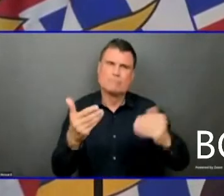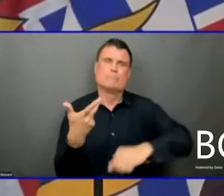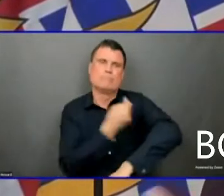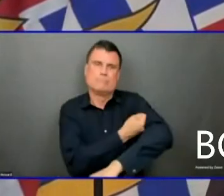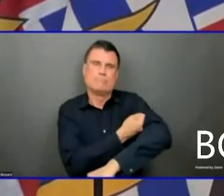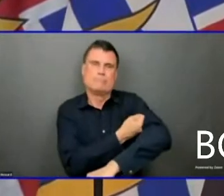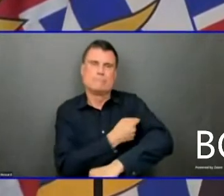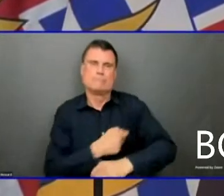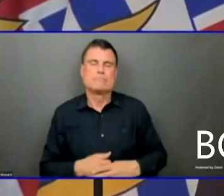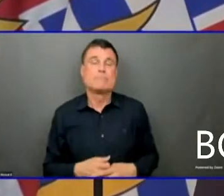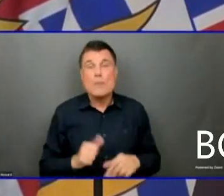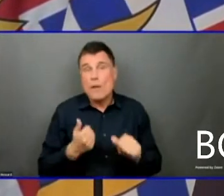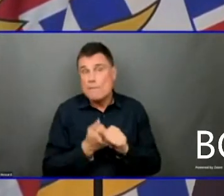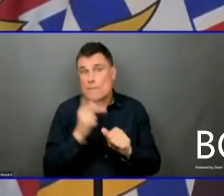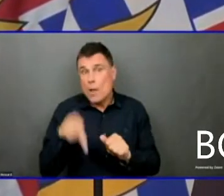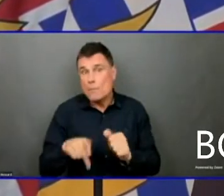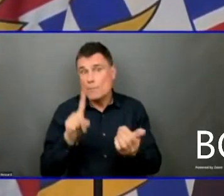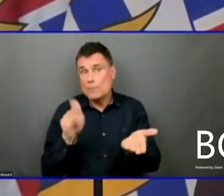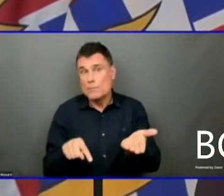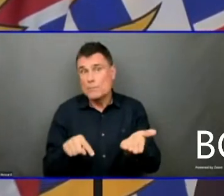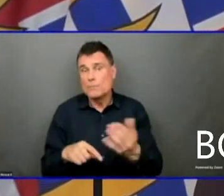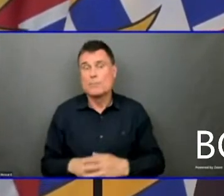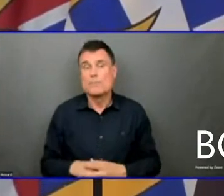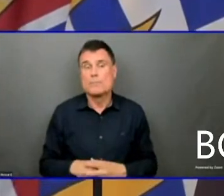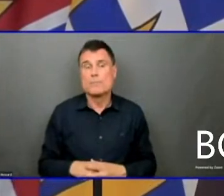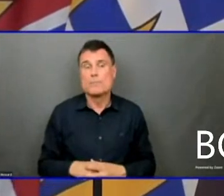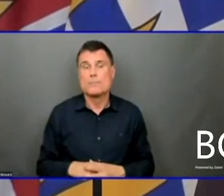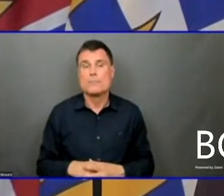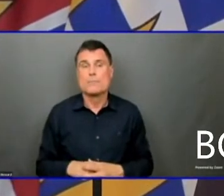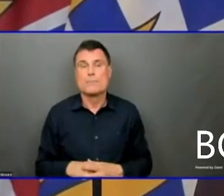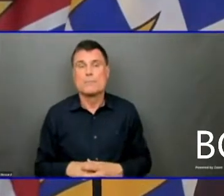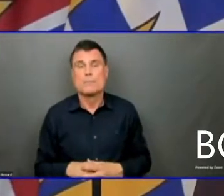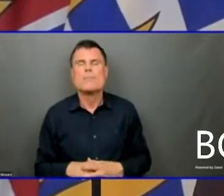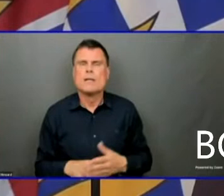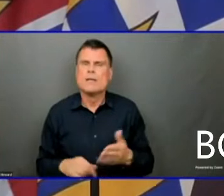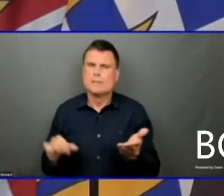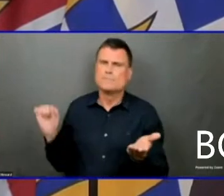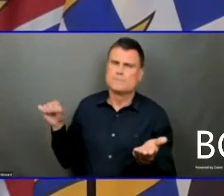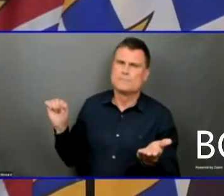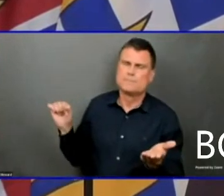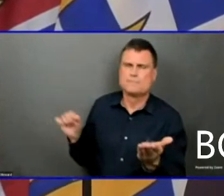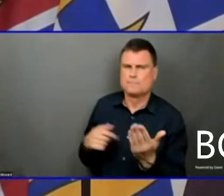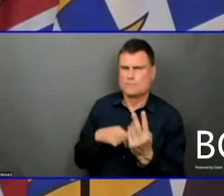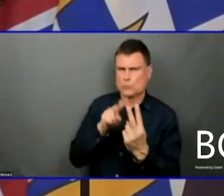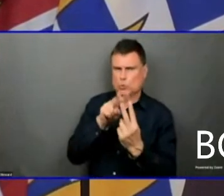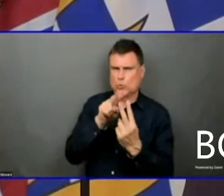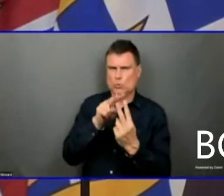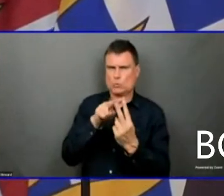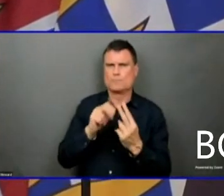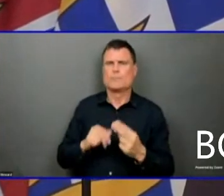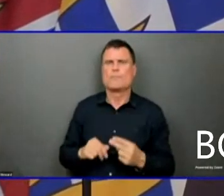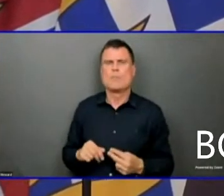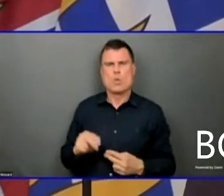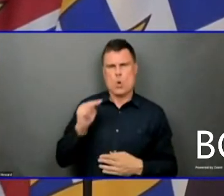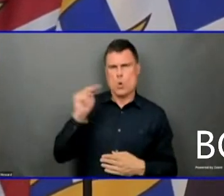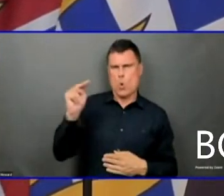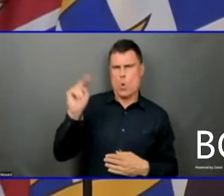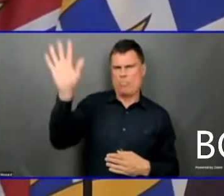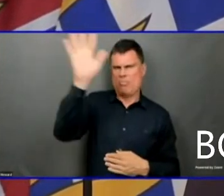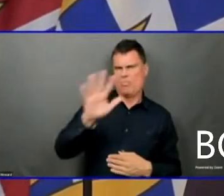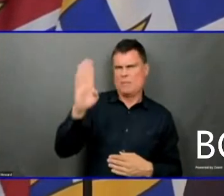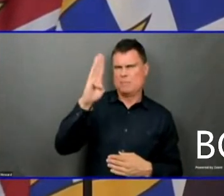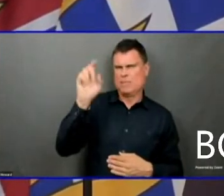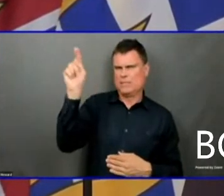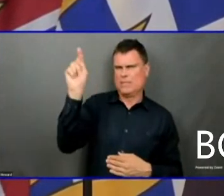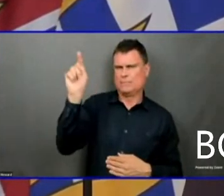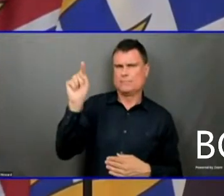Creek 这些地方，只要你注册了，就马上就给你打了就是重点地区。 Just over the past weekend, it being Mother's